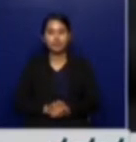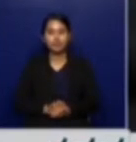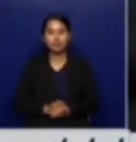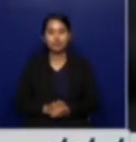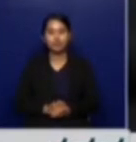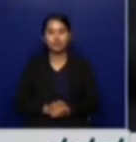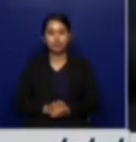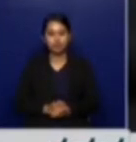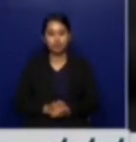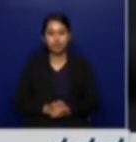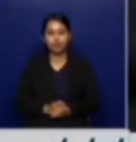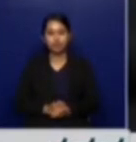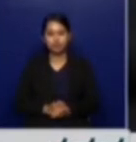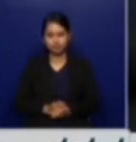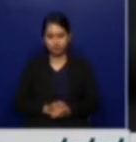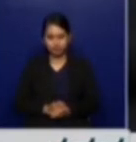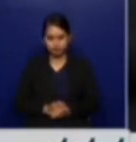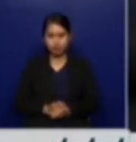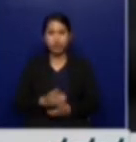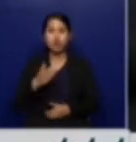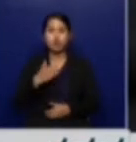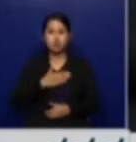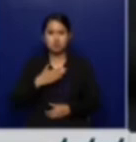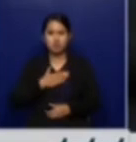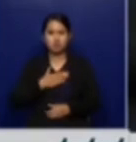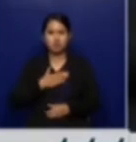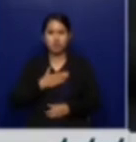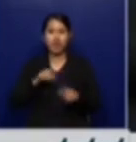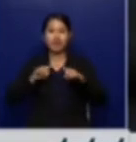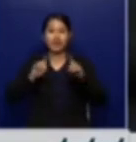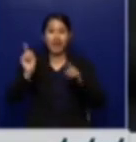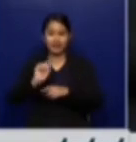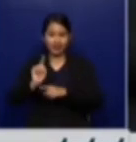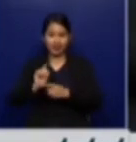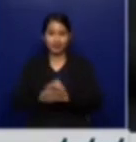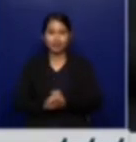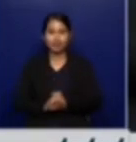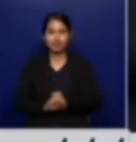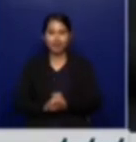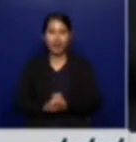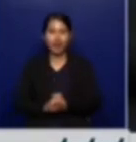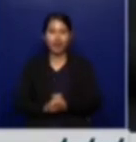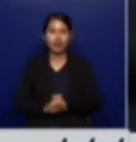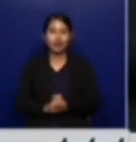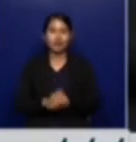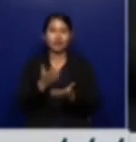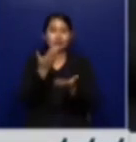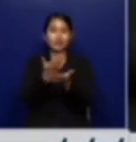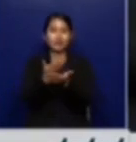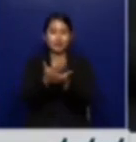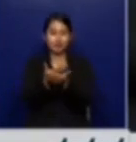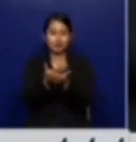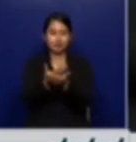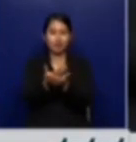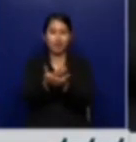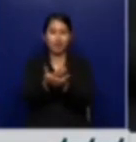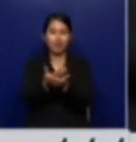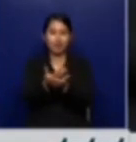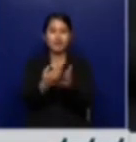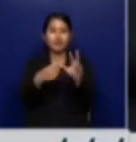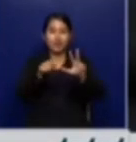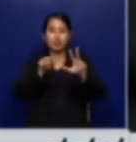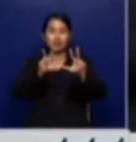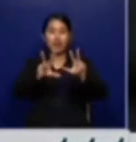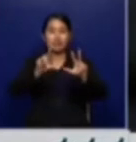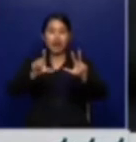ได้แปรยติเอาไว้ปรับลดจากยอดเดิมนะครับที่สภาเรารับหลักการไปคือ 3.3 ล้านล้